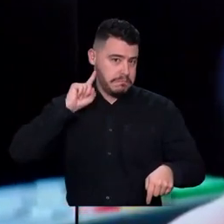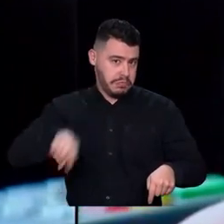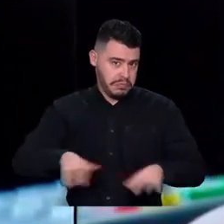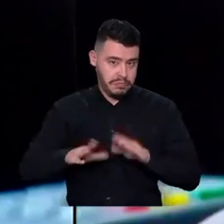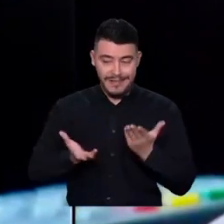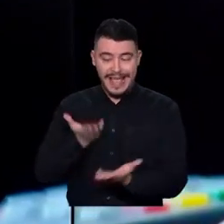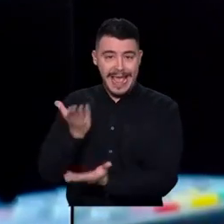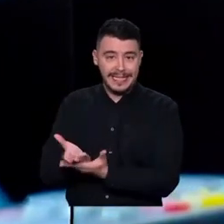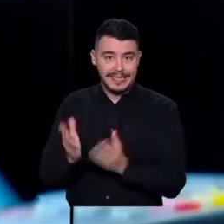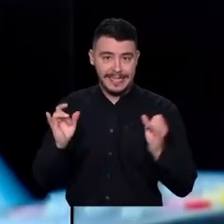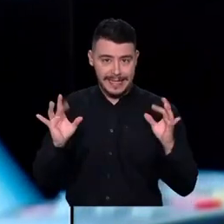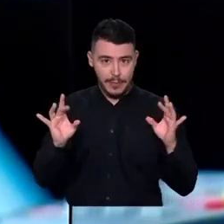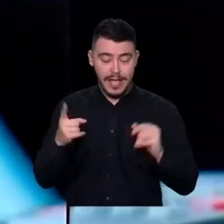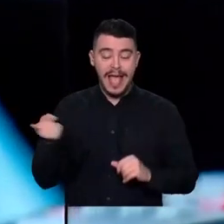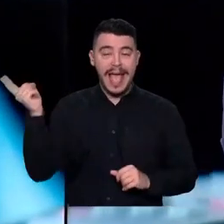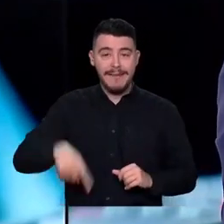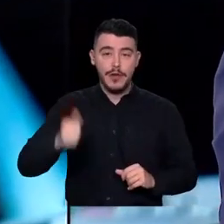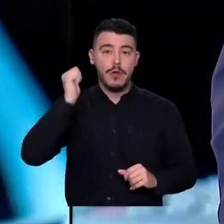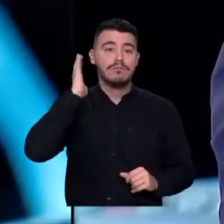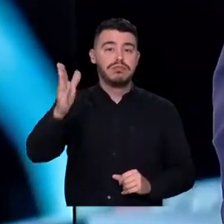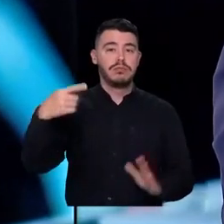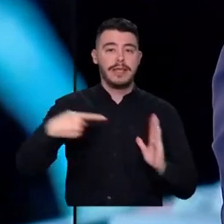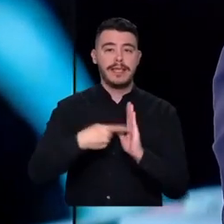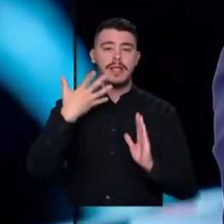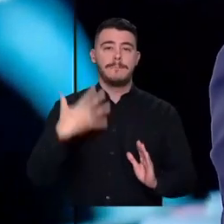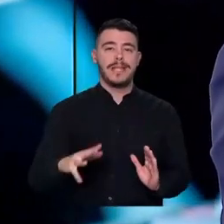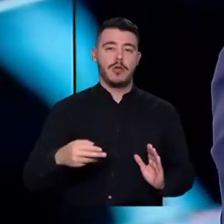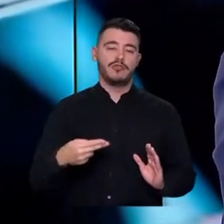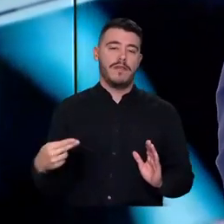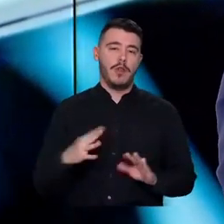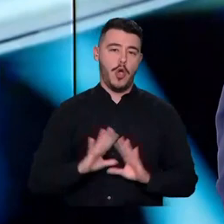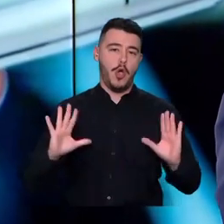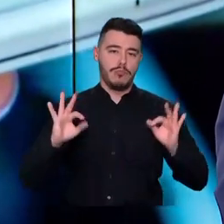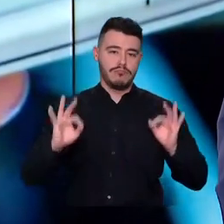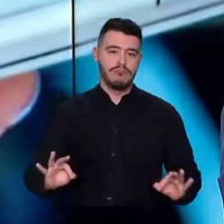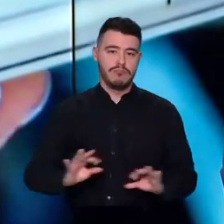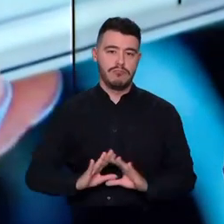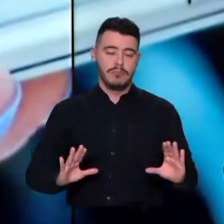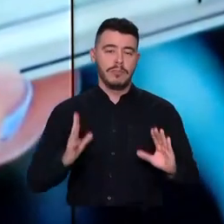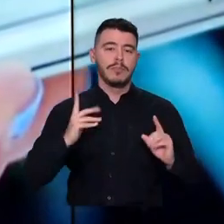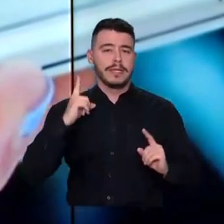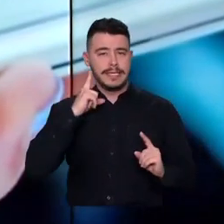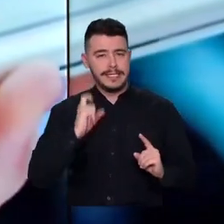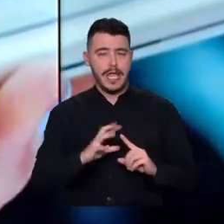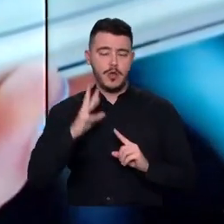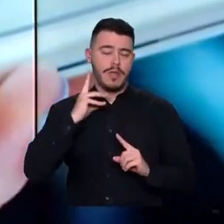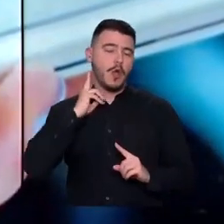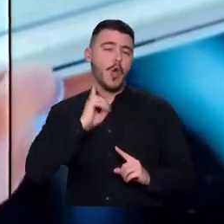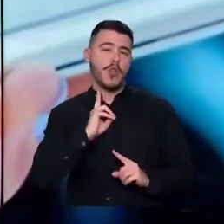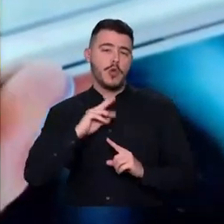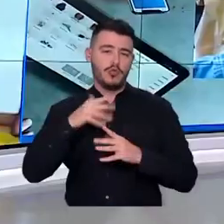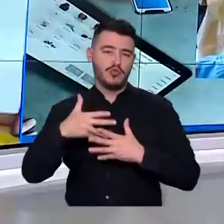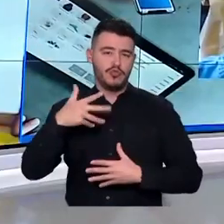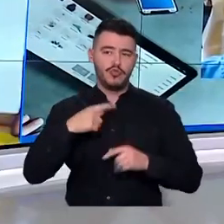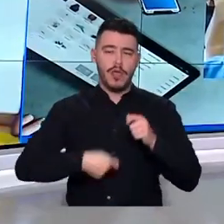σήμερα από αύριο 1.500€ αν δεν έχεις pos η κάδη είναι γνωστή είναι εδώ και καιρό τους έχουμε πει έχουμε κάνει και ρεπορτάζ